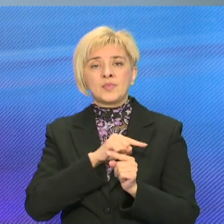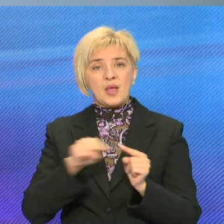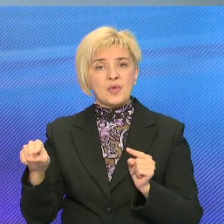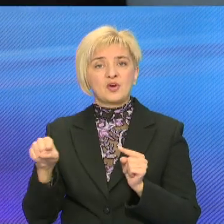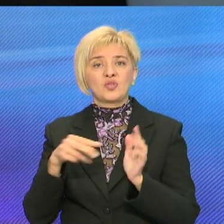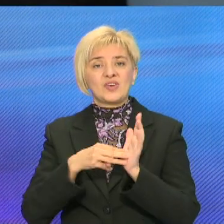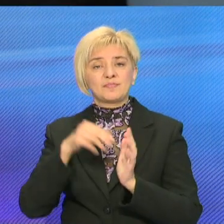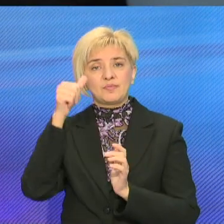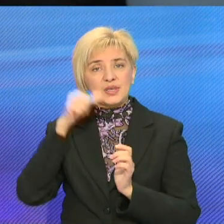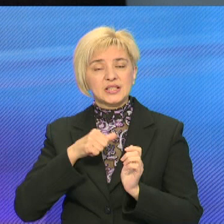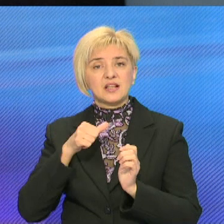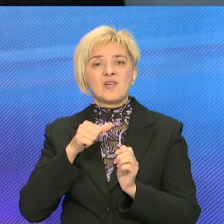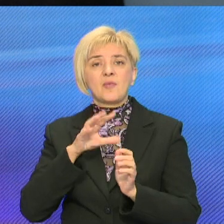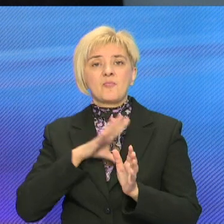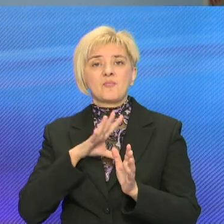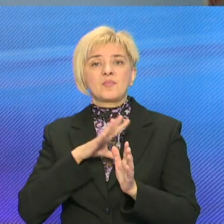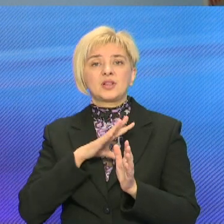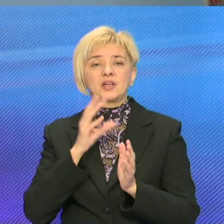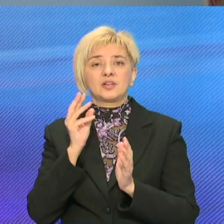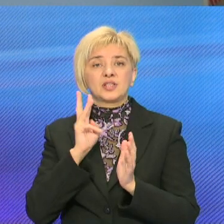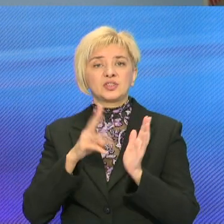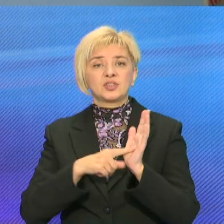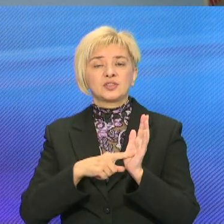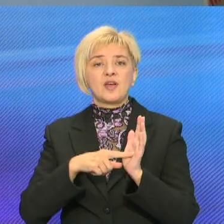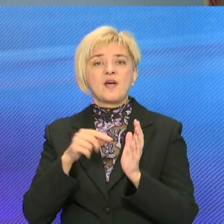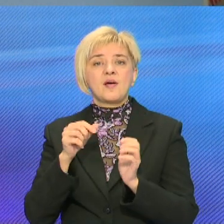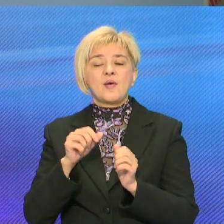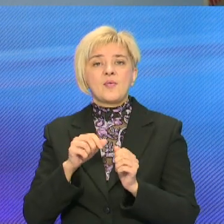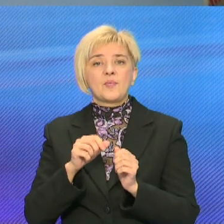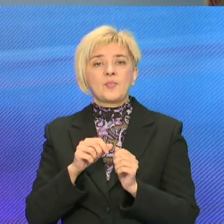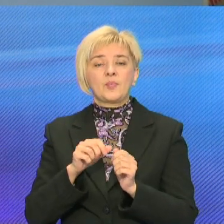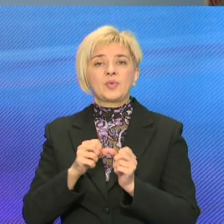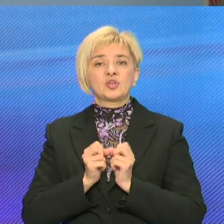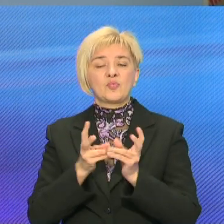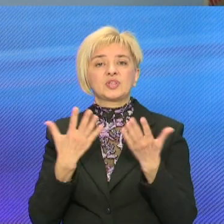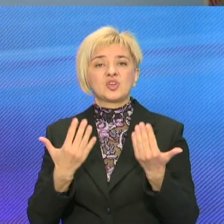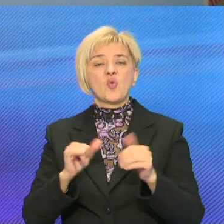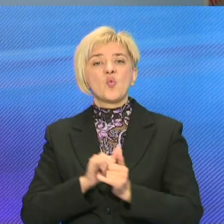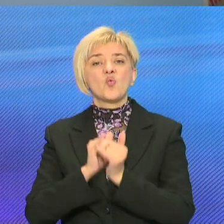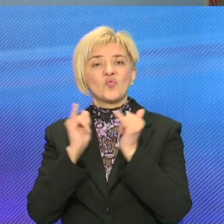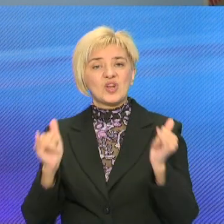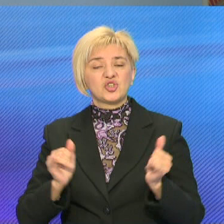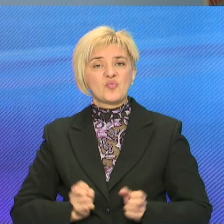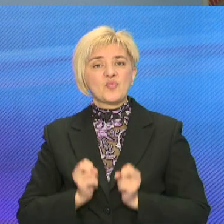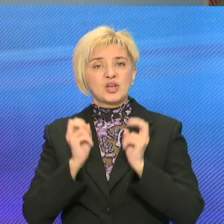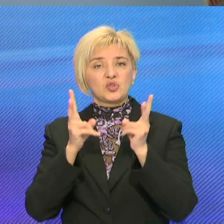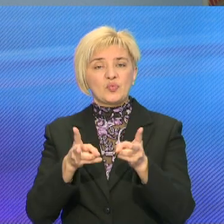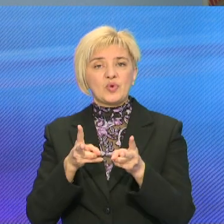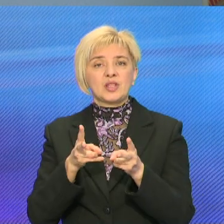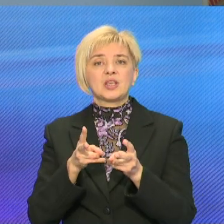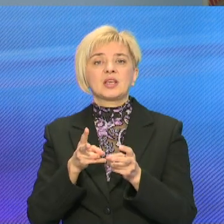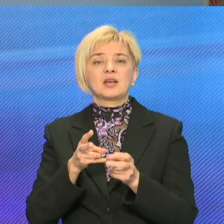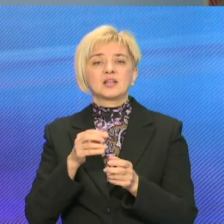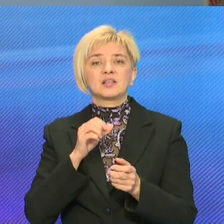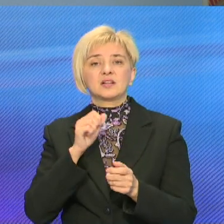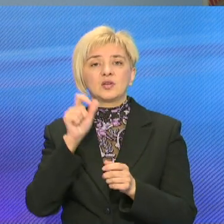156 преступлений, связанных со сбытом наркотиков. На сегодняшний день увеличилось количество совершений преступлений, связанных с незаконным оборотом наркотиков несовершеннолетними. Так,